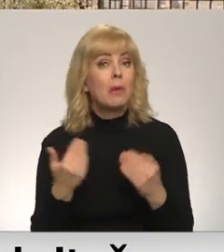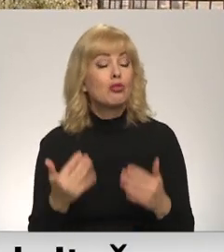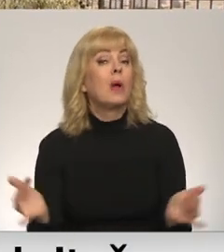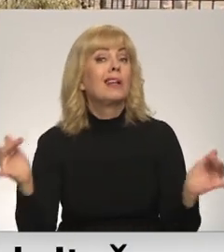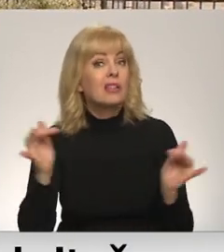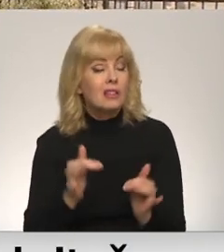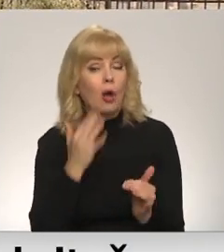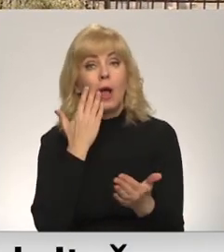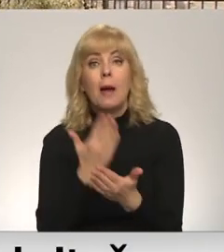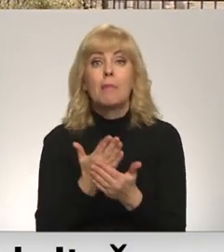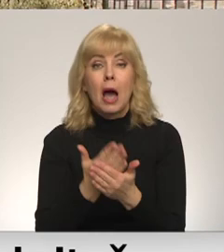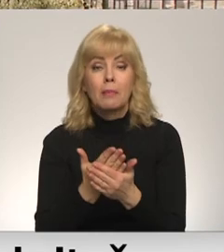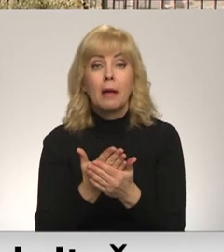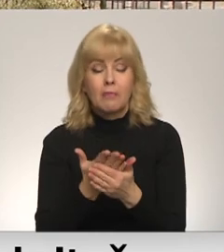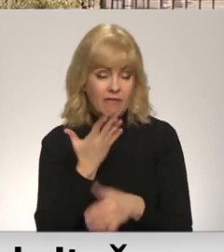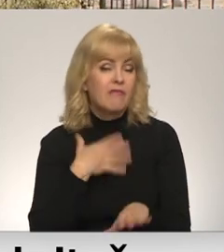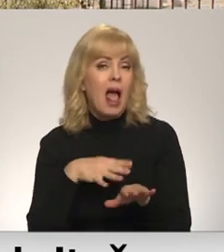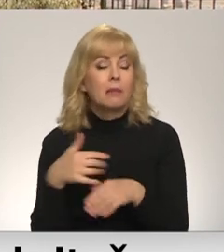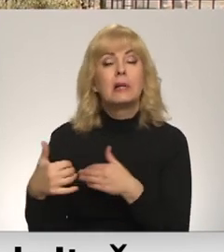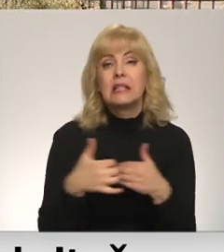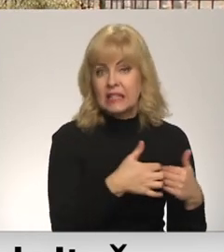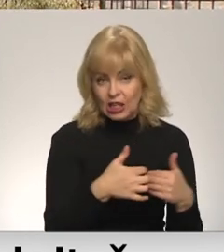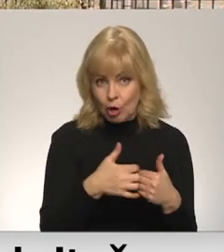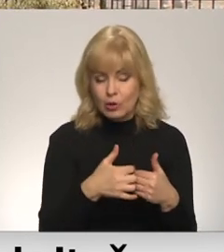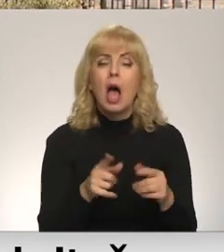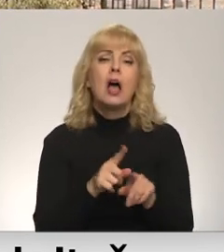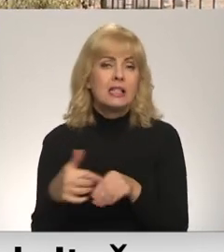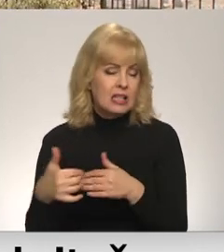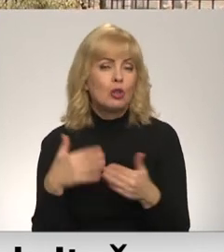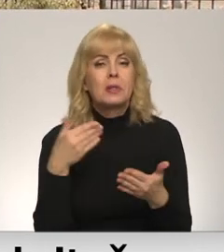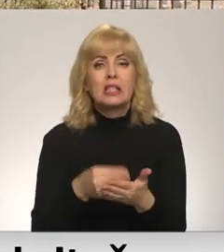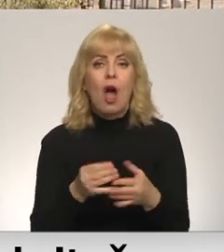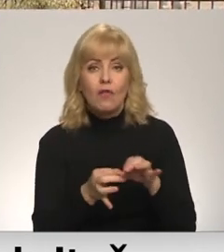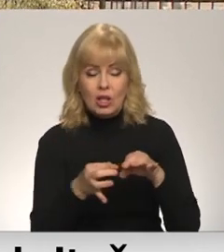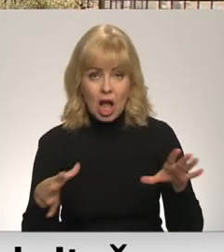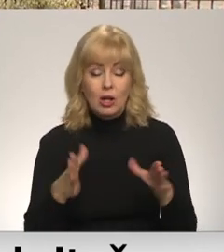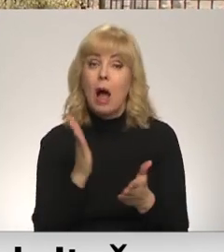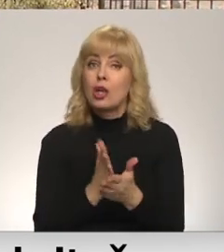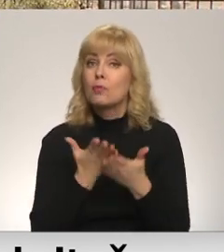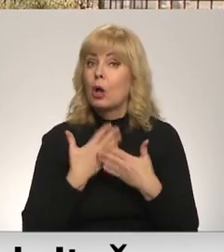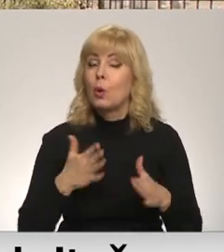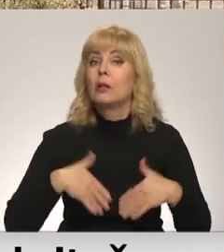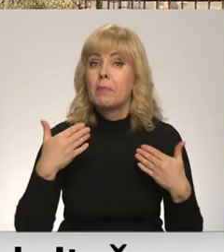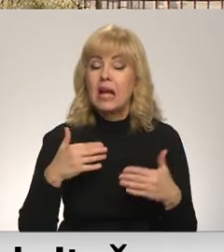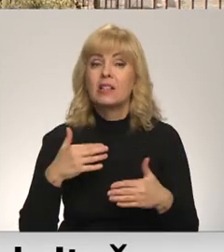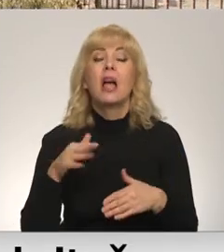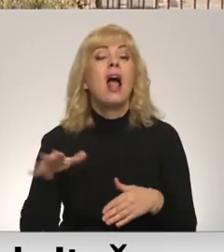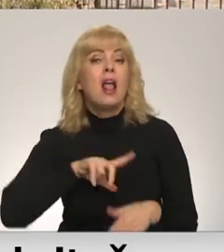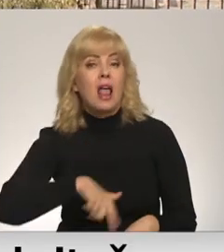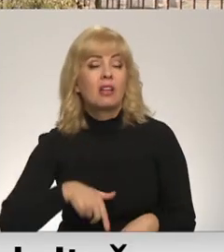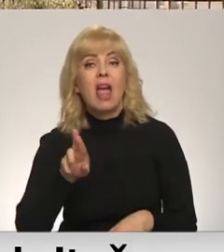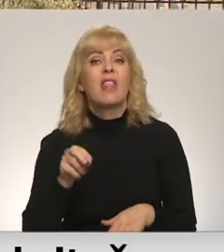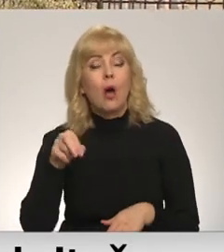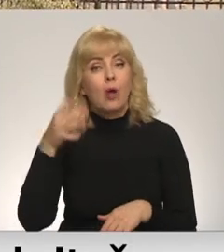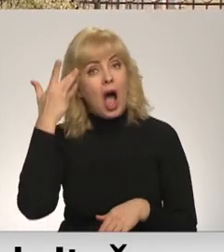sanākuši, lai parādītu vēlmi cīnīties. Mēs cīnīsimies par savu neatkarību, un es esmu ļoti priecīgs, ka Latvija, NATO valsts, ASV